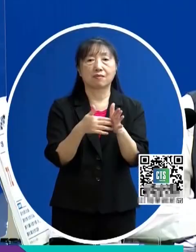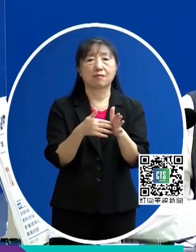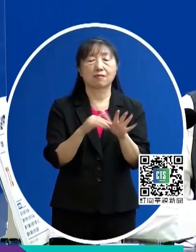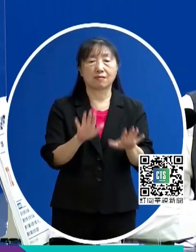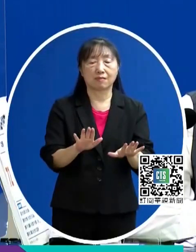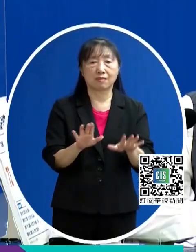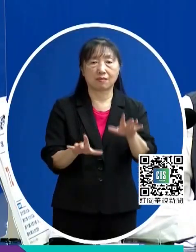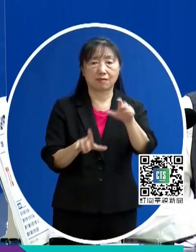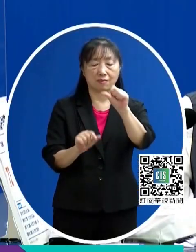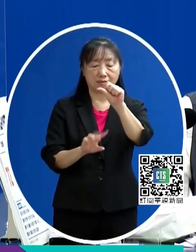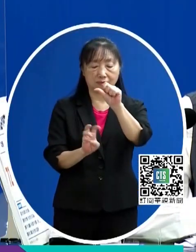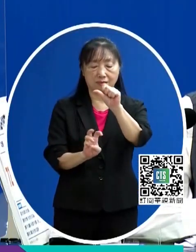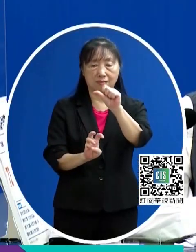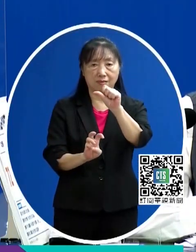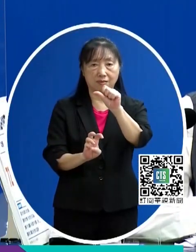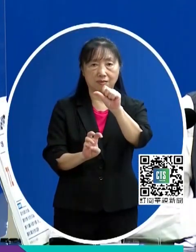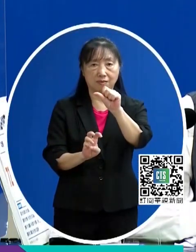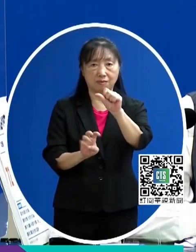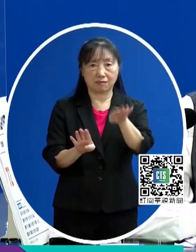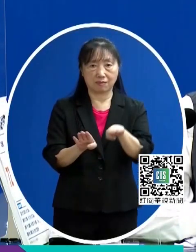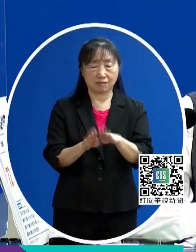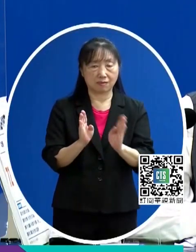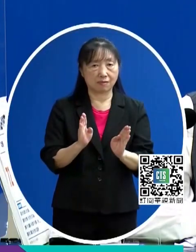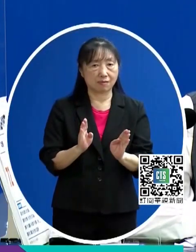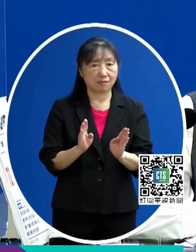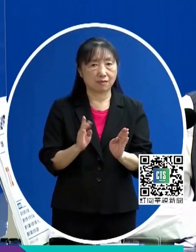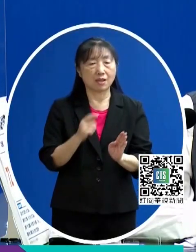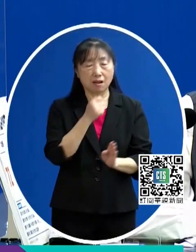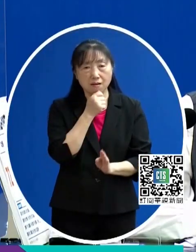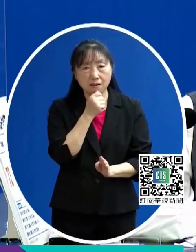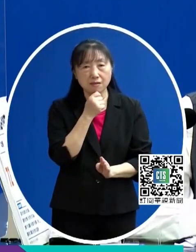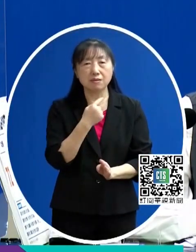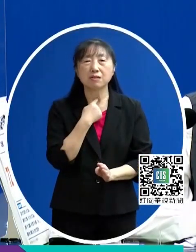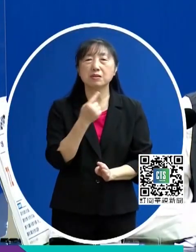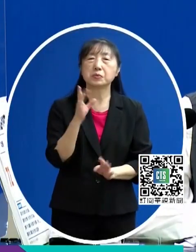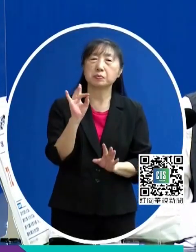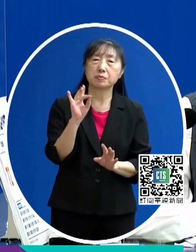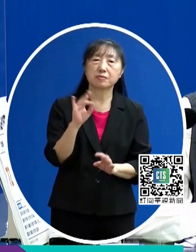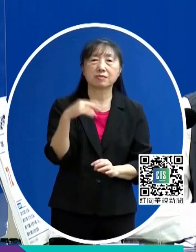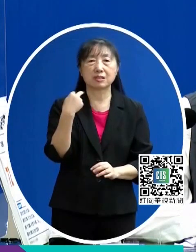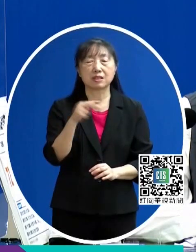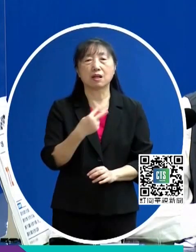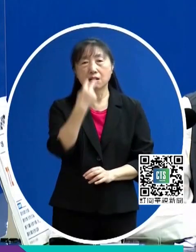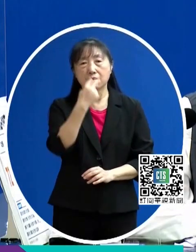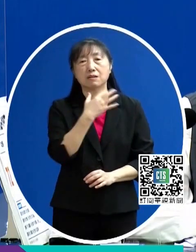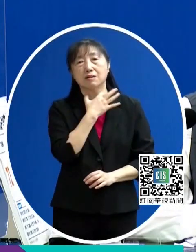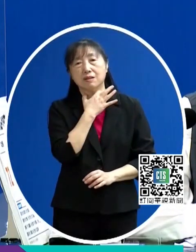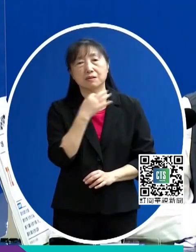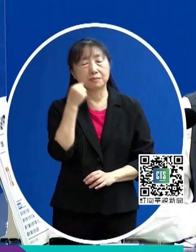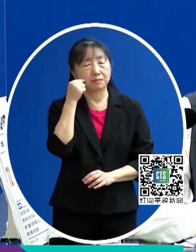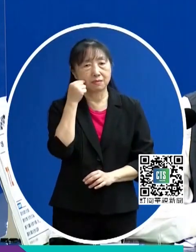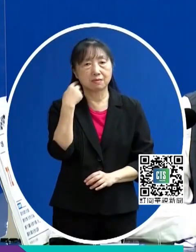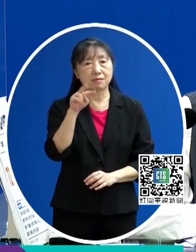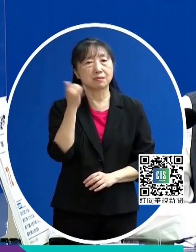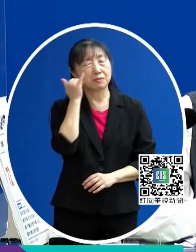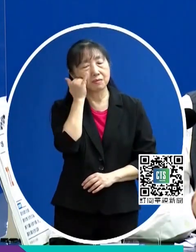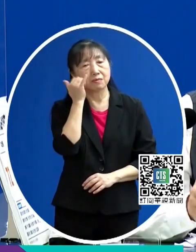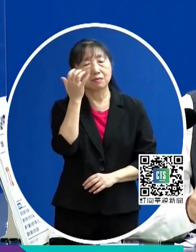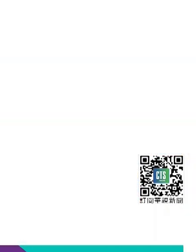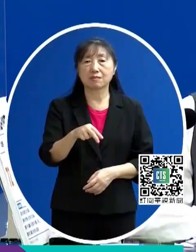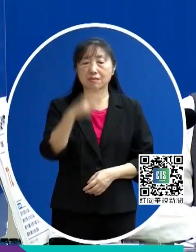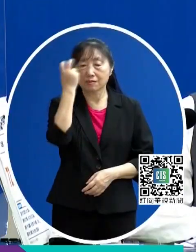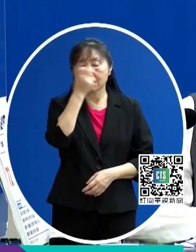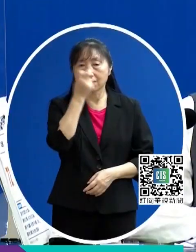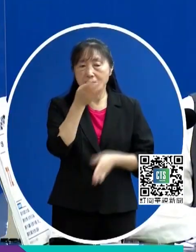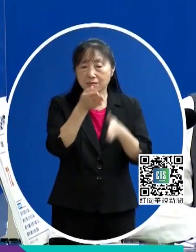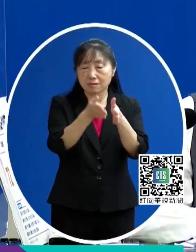性5月30号的时候呢，开始有咳嗽痰多，呼吸困难、嗜睡、意识不清等等这些症